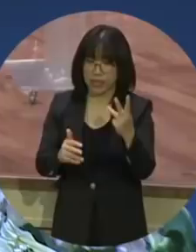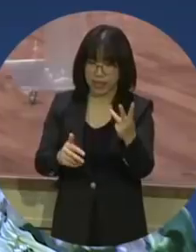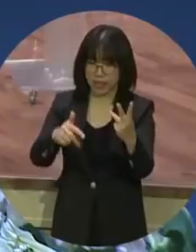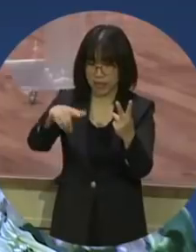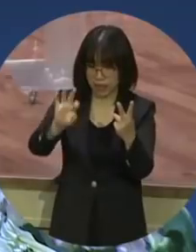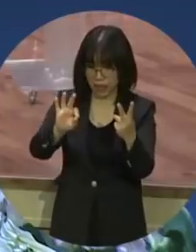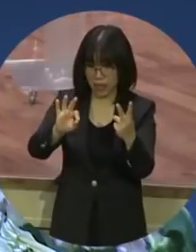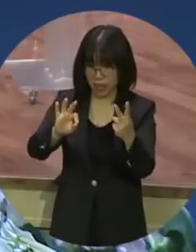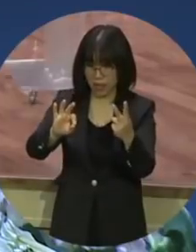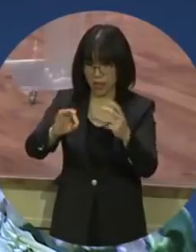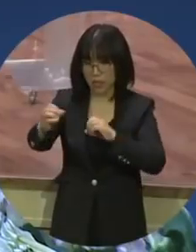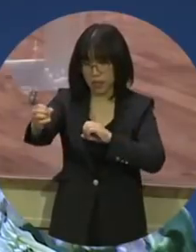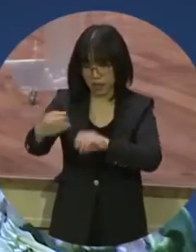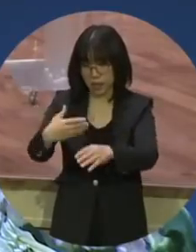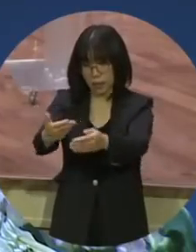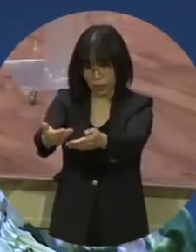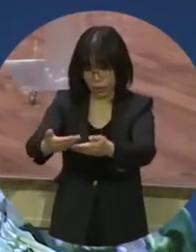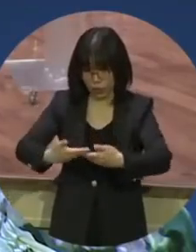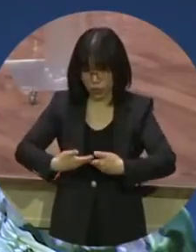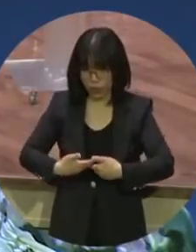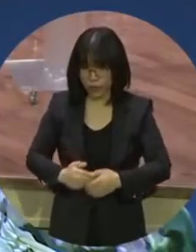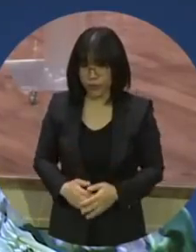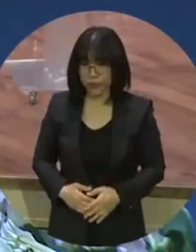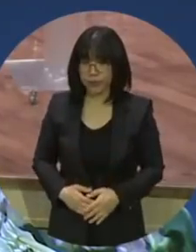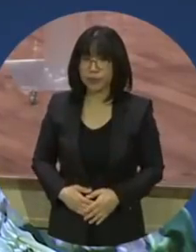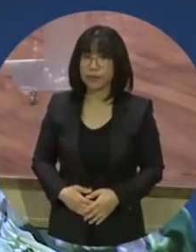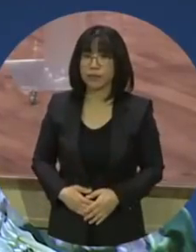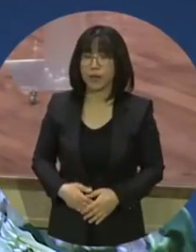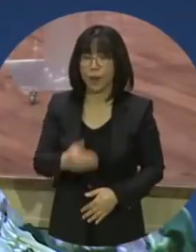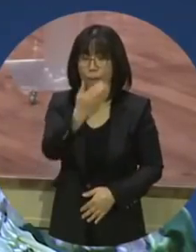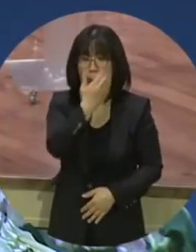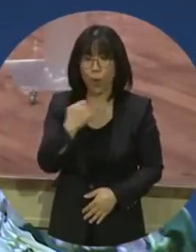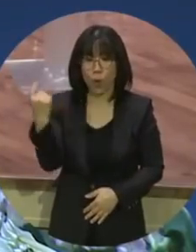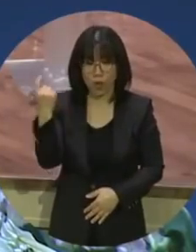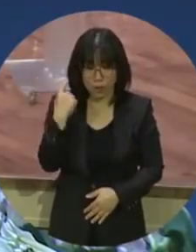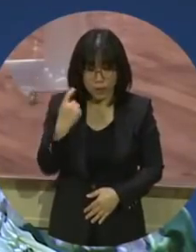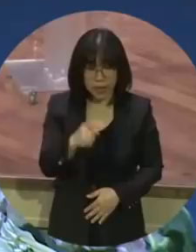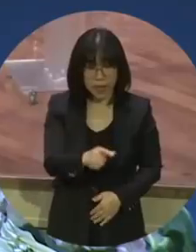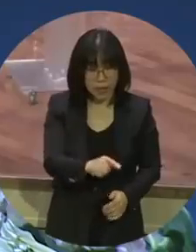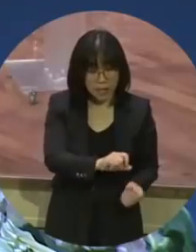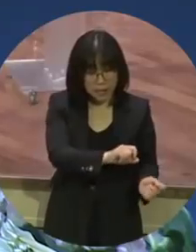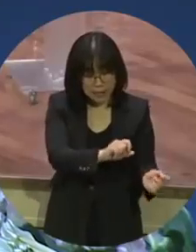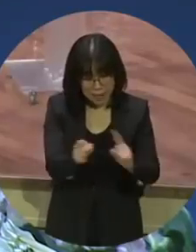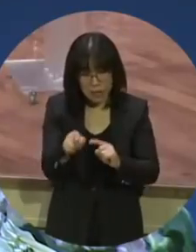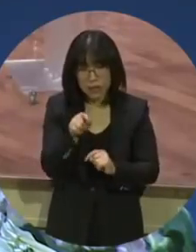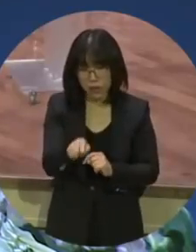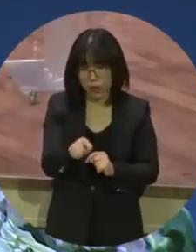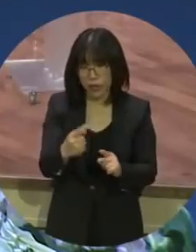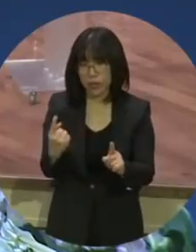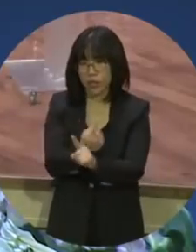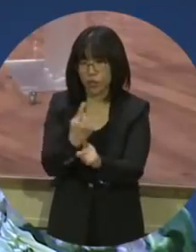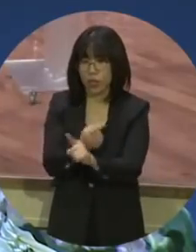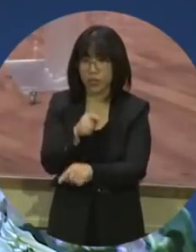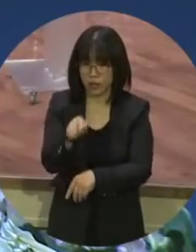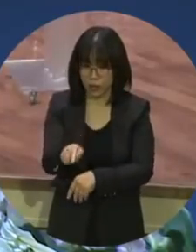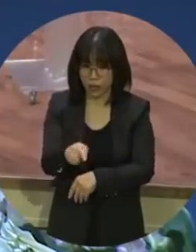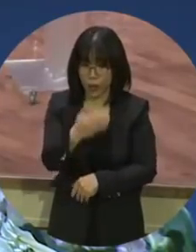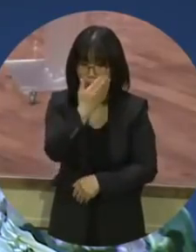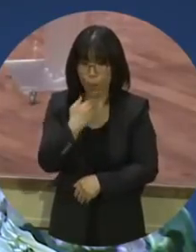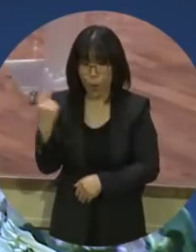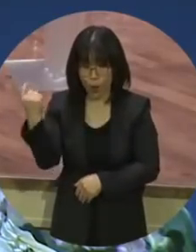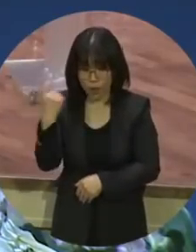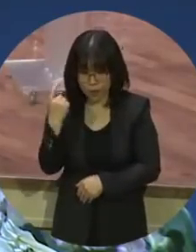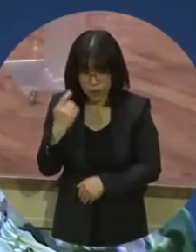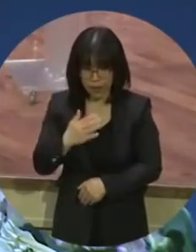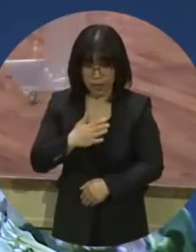시작될 것입니다. 복음은 살리는 것이고 복음은 치유하는 것입니다. 복음은